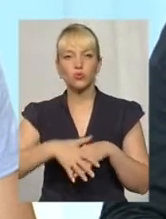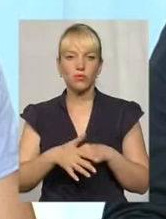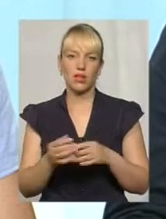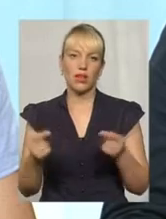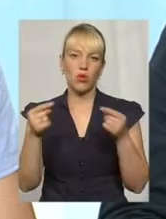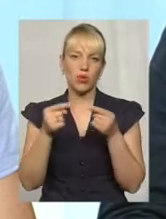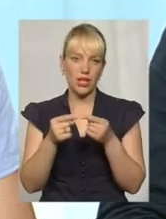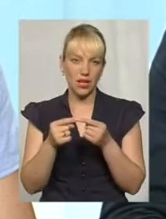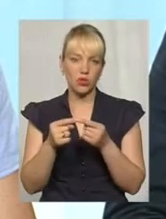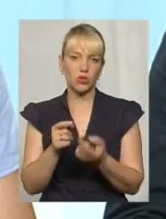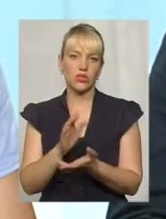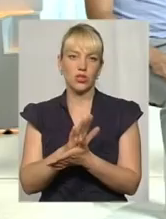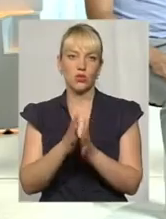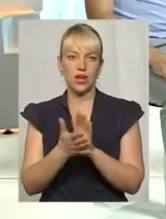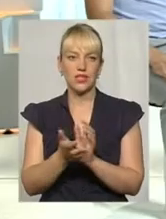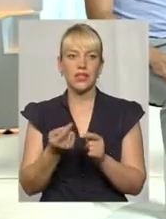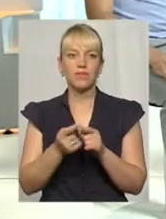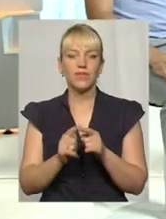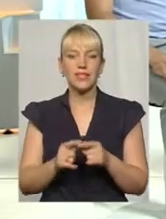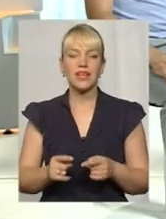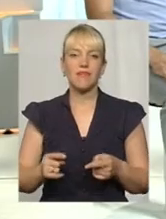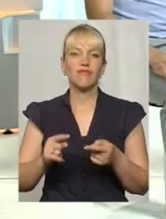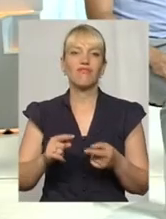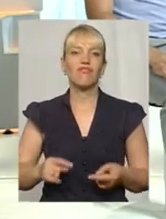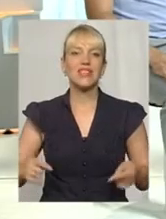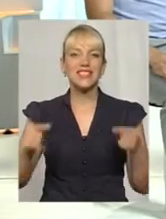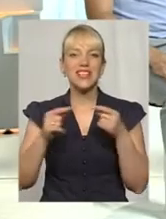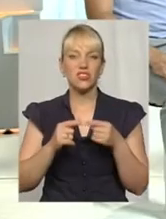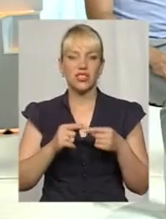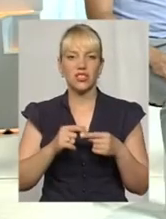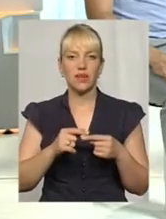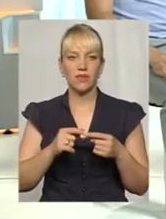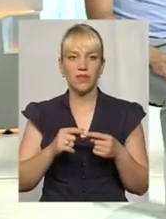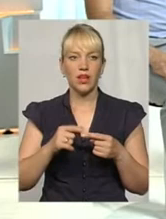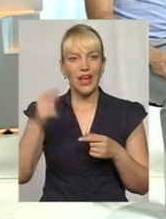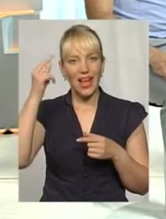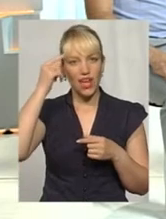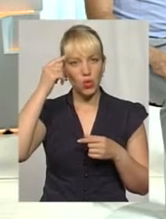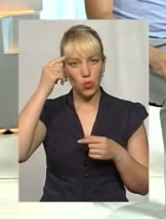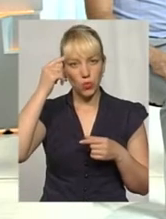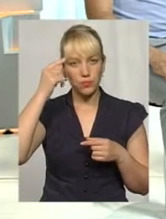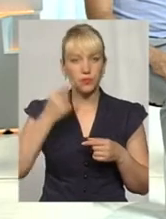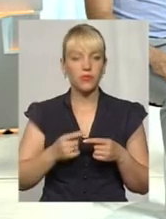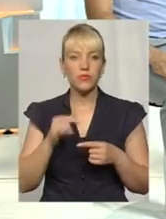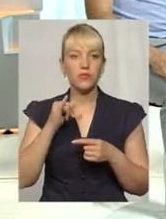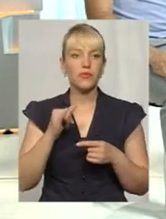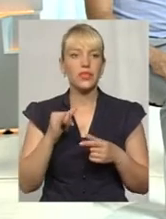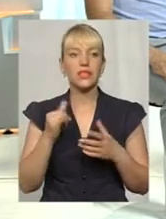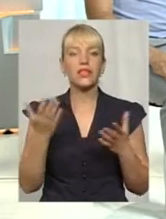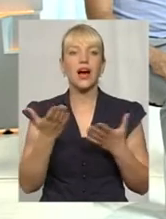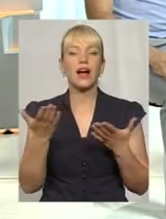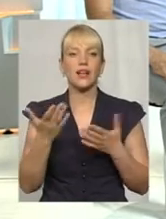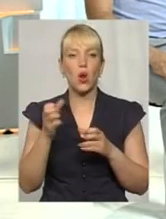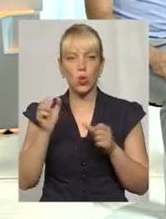конкретної ситуації. Таке собі визначення IQ з, власне, тим визначенням, наскільки